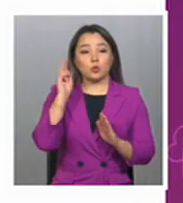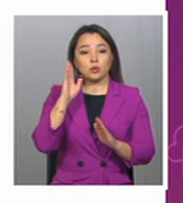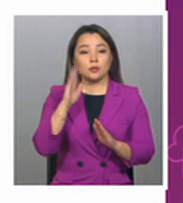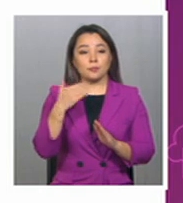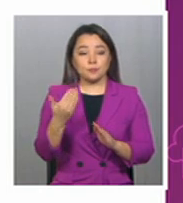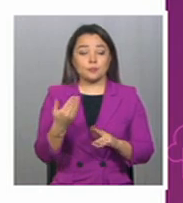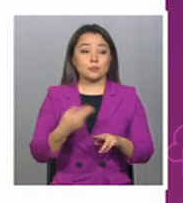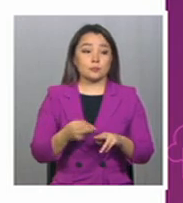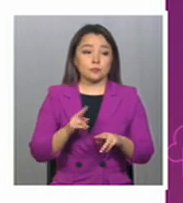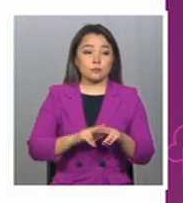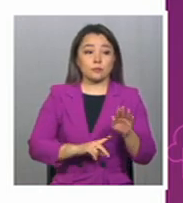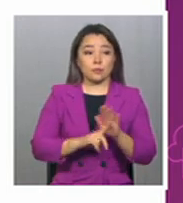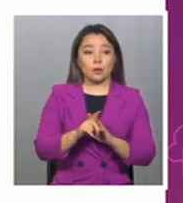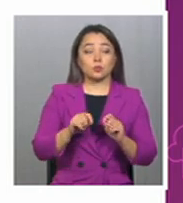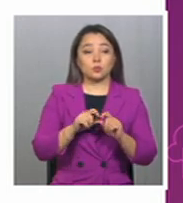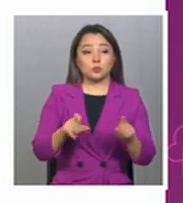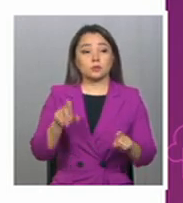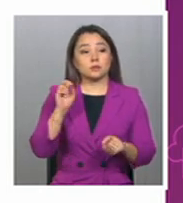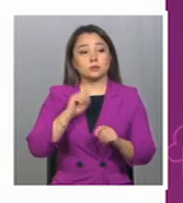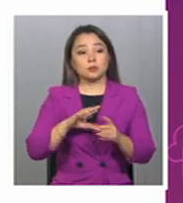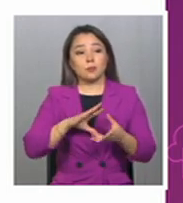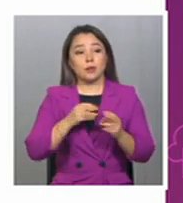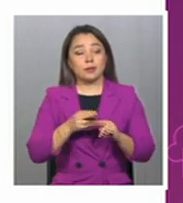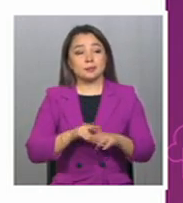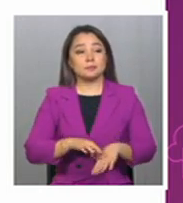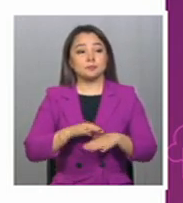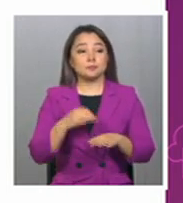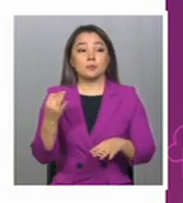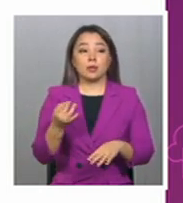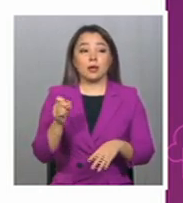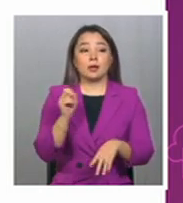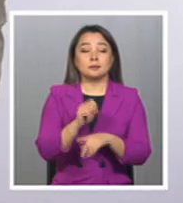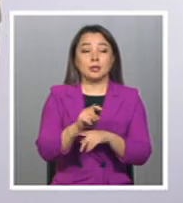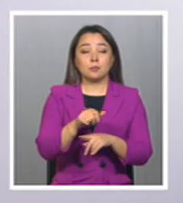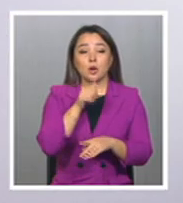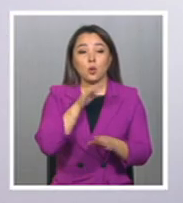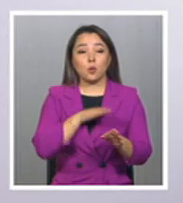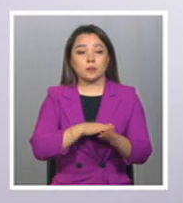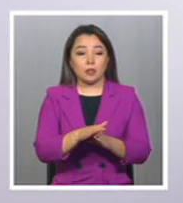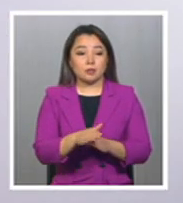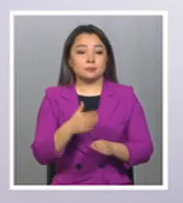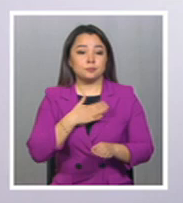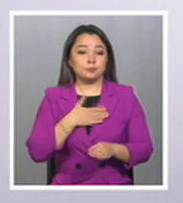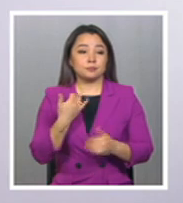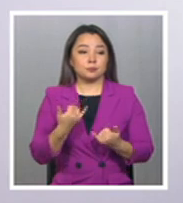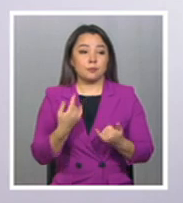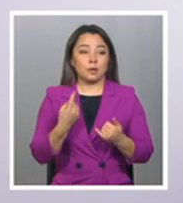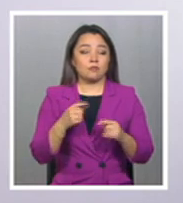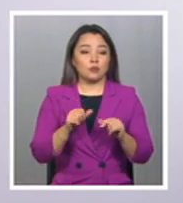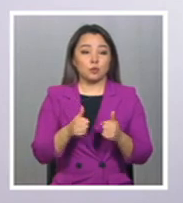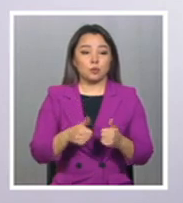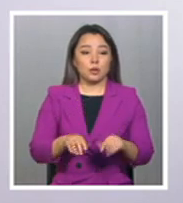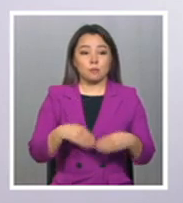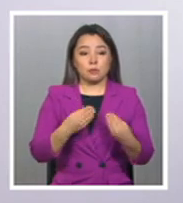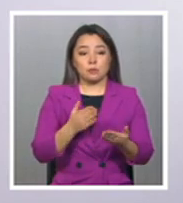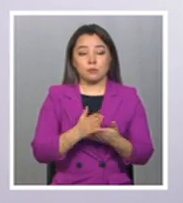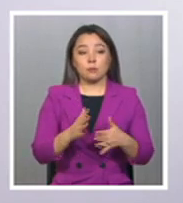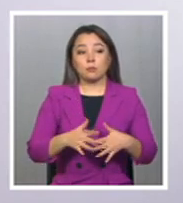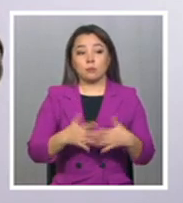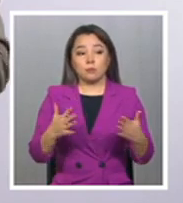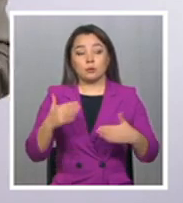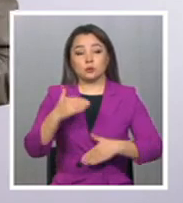Алдымен балар өткен сабақты еске түсіріп, мынандай қызықты тапсырма орындайық. бізге бір фигура берілген, яғни үлкен